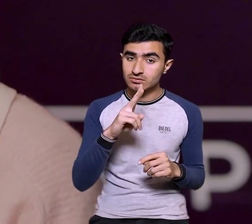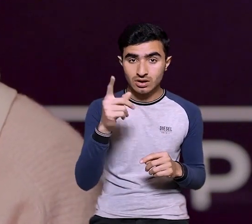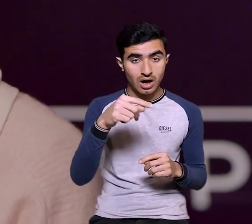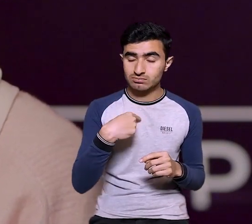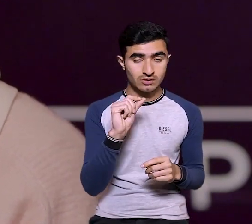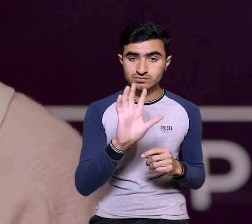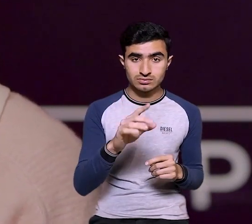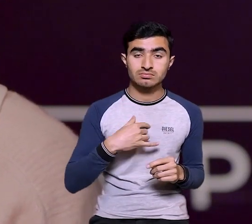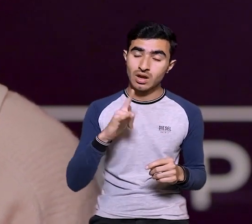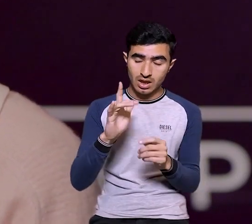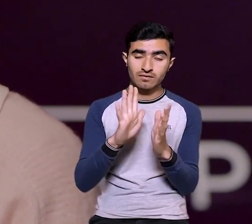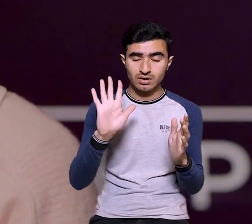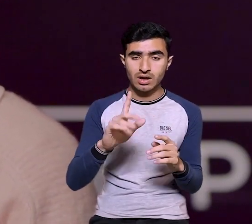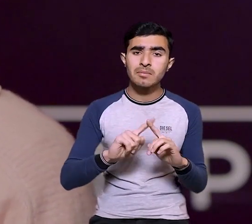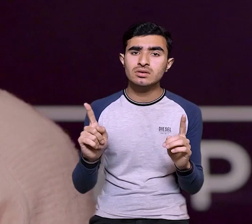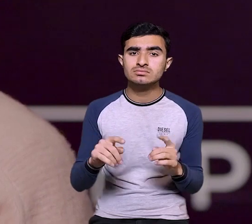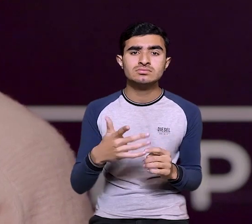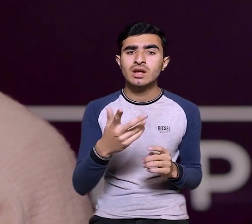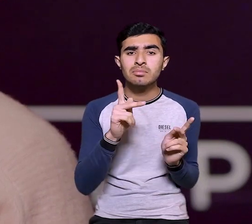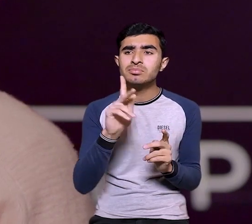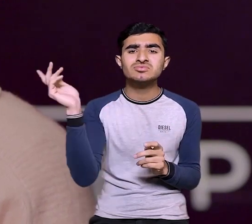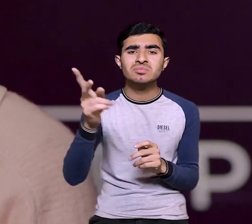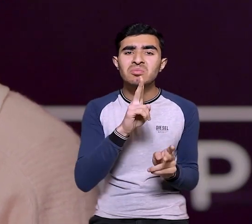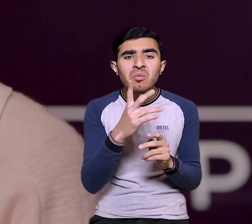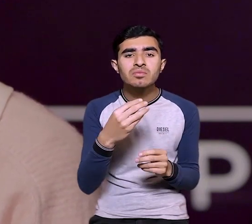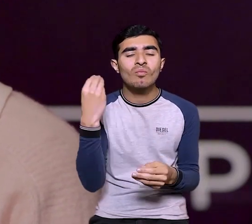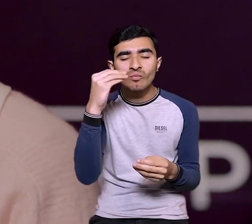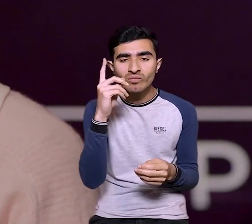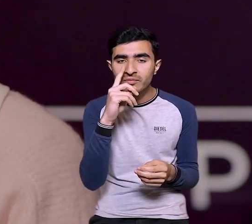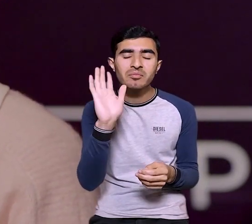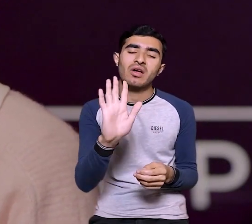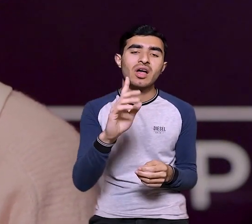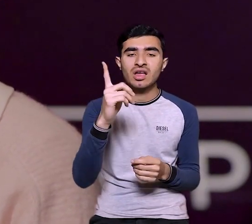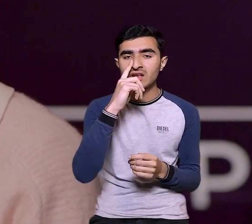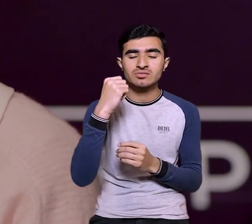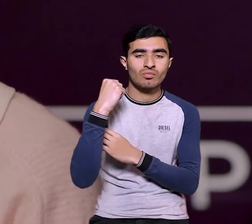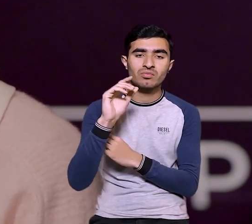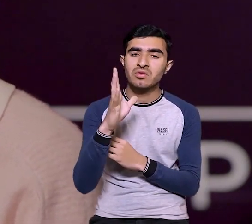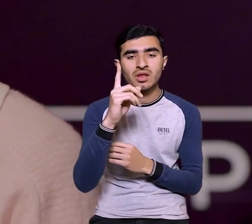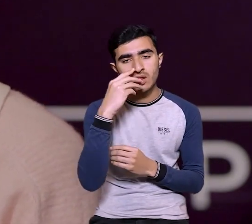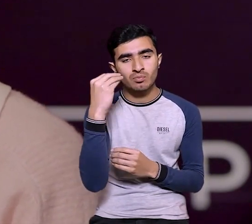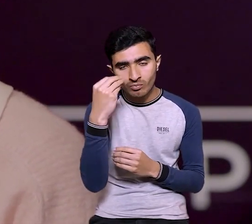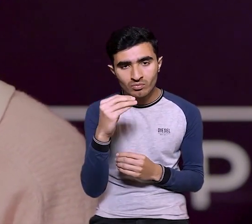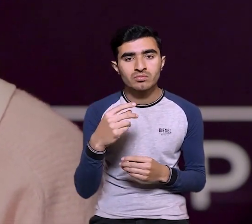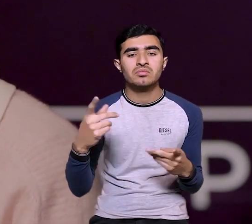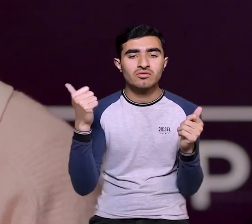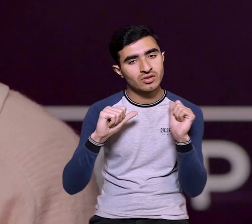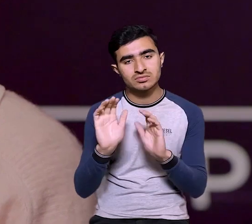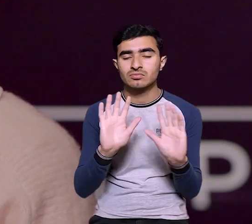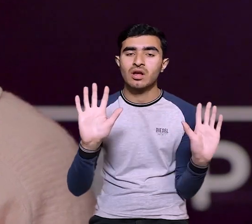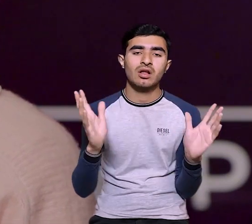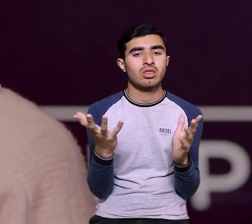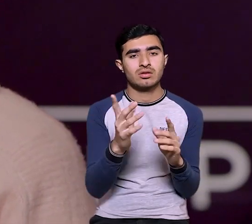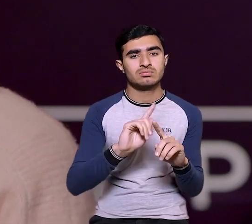the thing is कि जिस तरह लोग एड्रेस करते हैं, this is what I don't like. I would like कि हमारी ख़वातीन डाइवर्सिफाई करें into many other businesses और वो